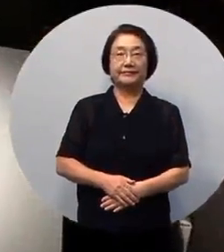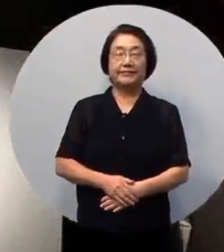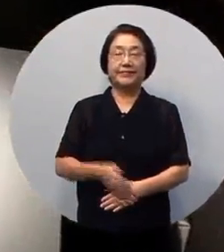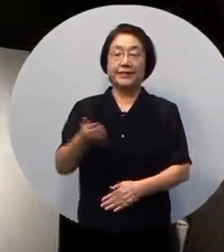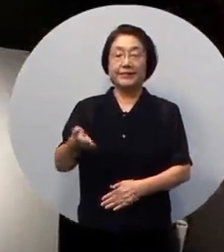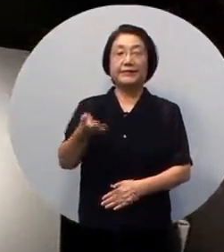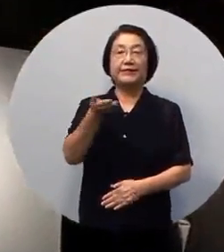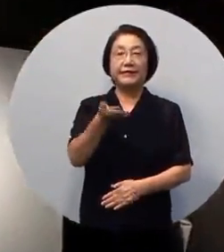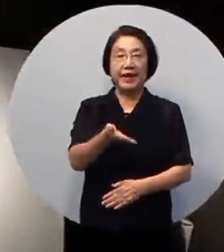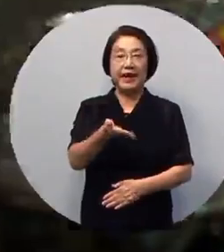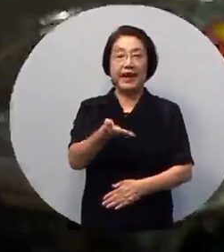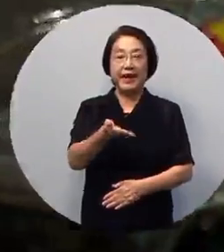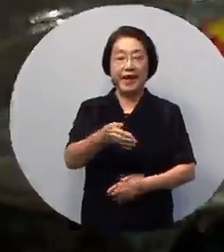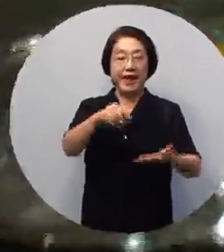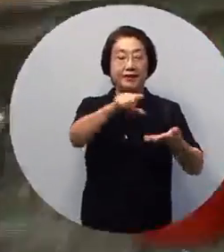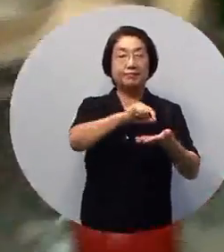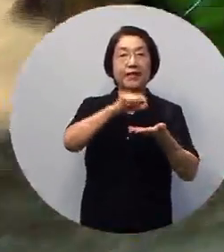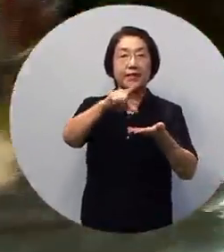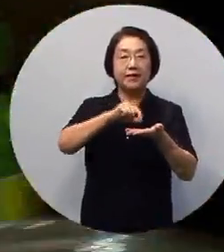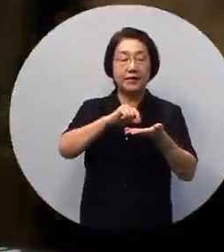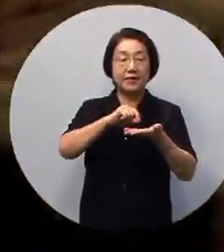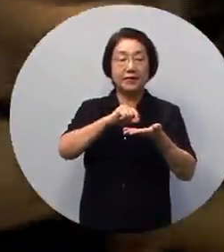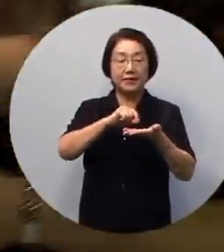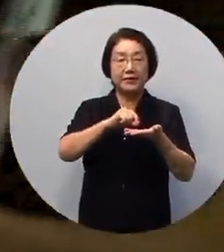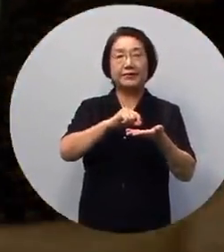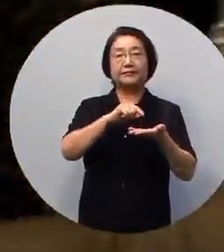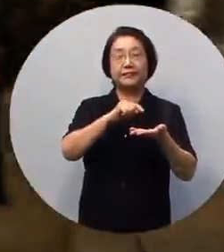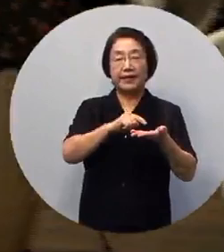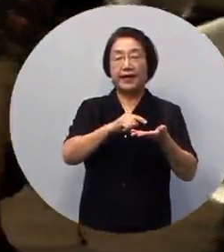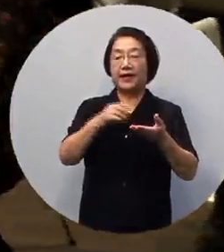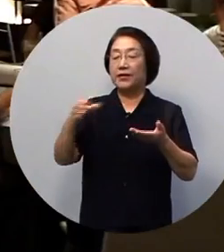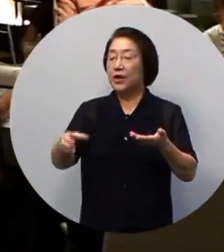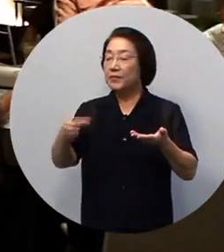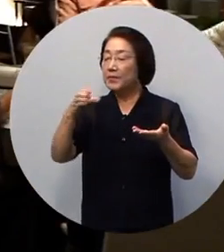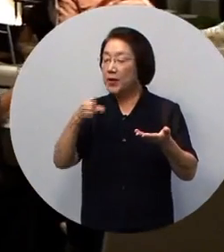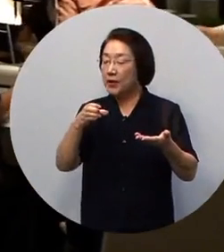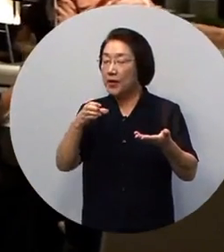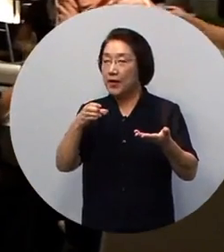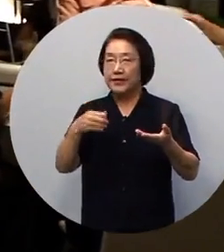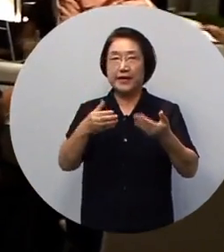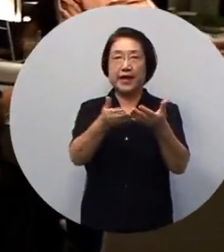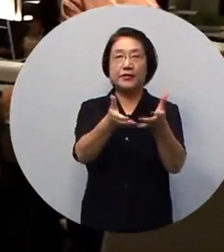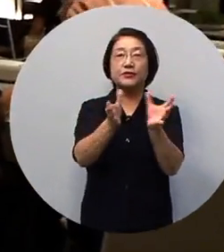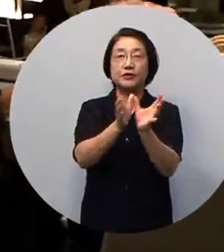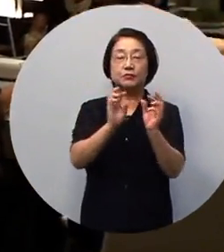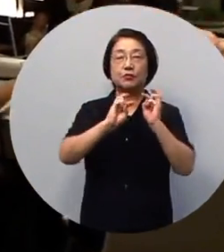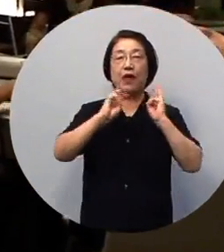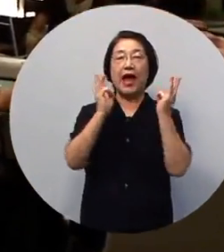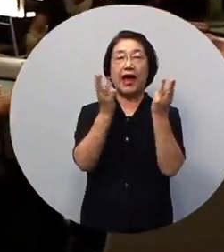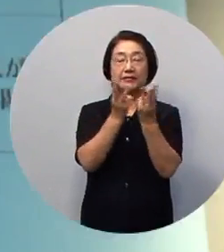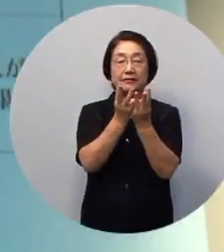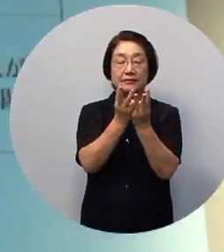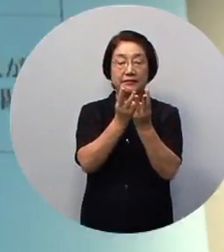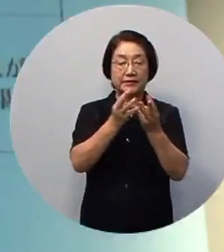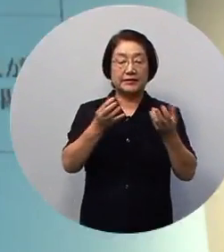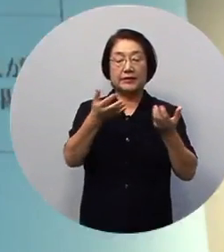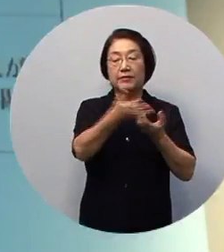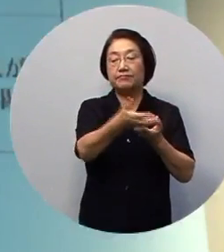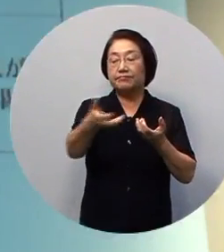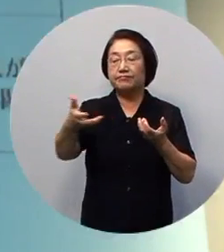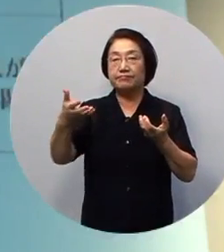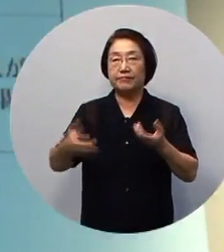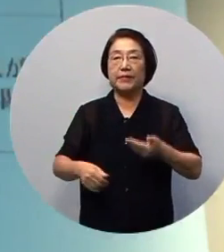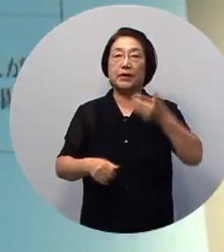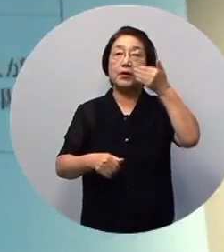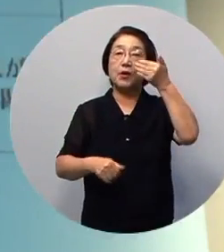続いて、ビュッフェ形式の食事と飲み物を楽しみながらのグループワーク。各テーブルで9つあるテー